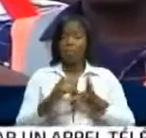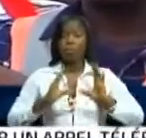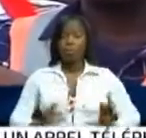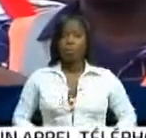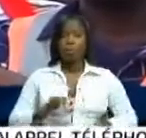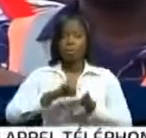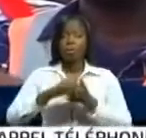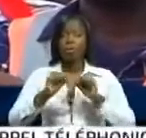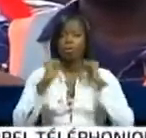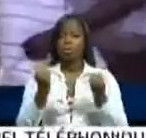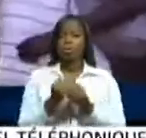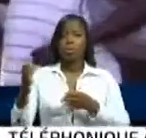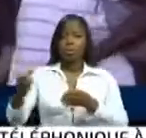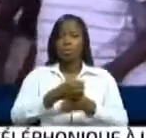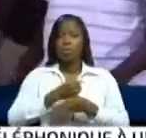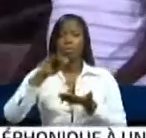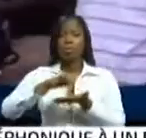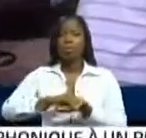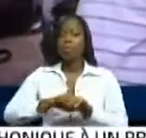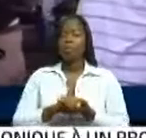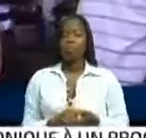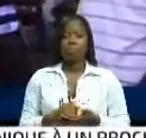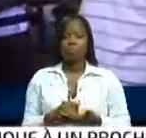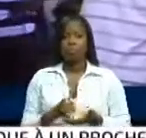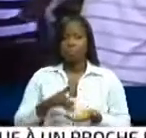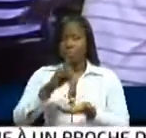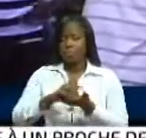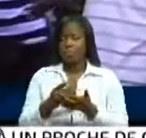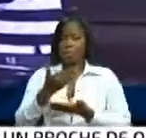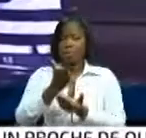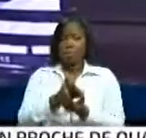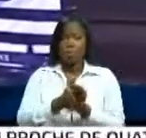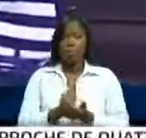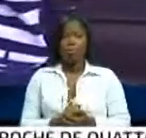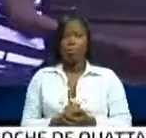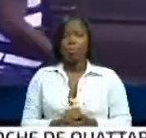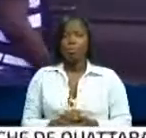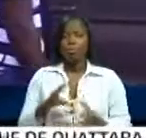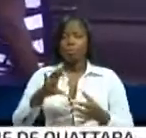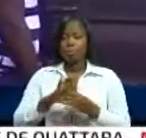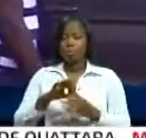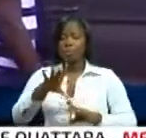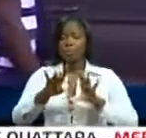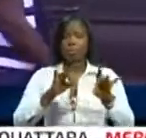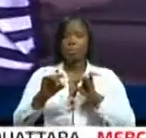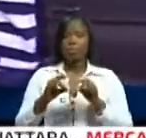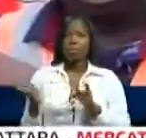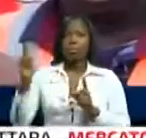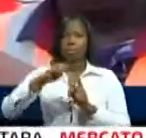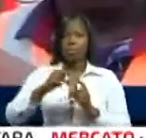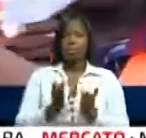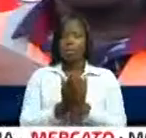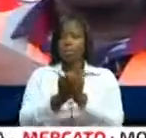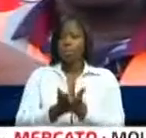gagner ce match et pour ses agents le mérite n'est plus aux critères de sélection au port aujourd'hui qu'ils ont créé